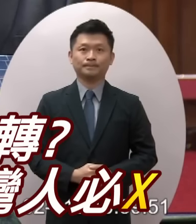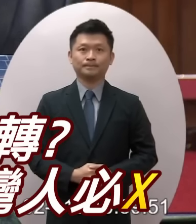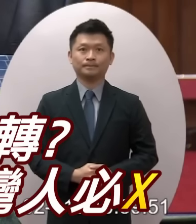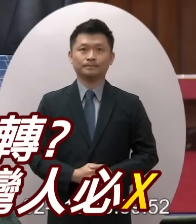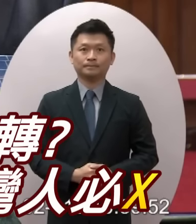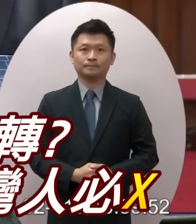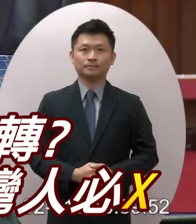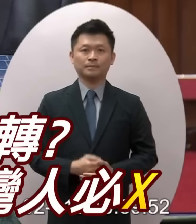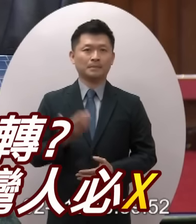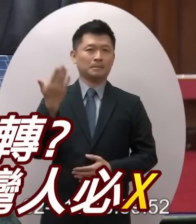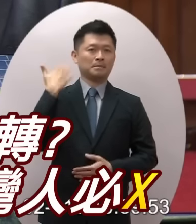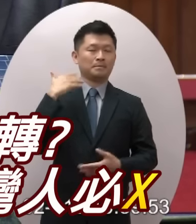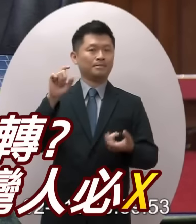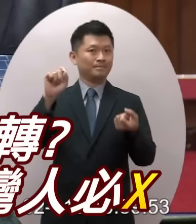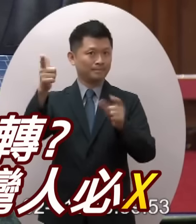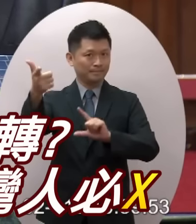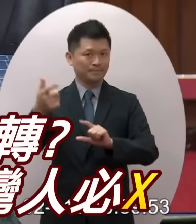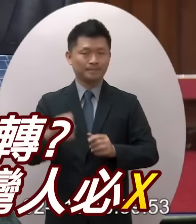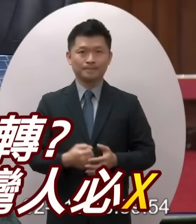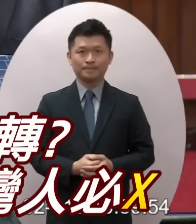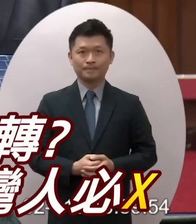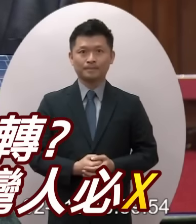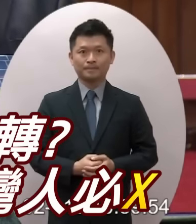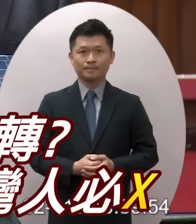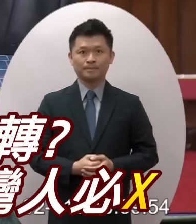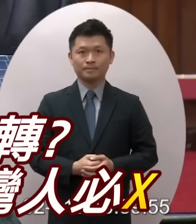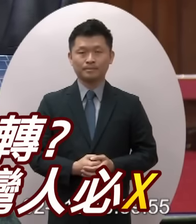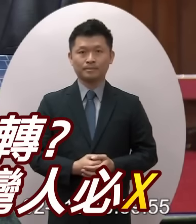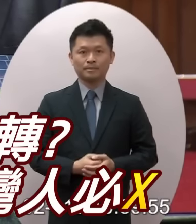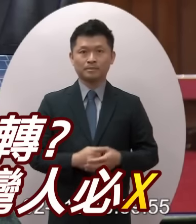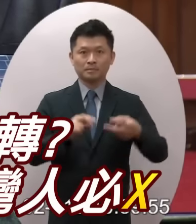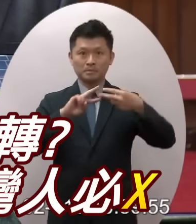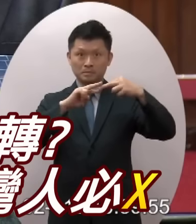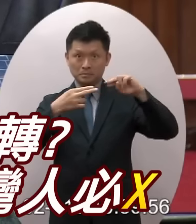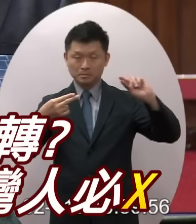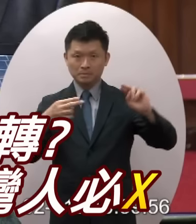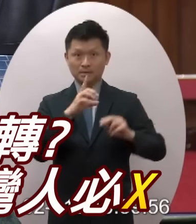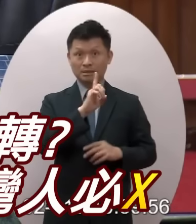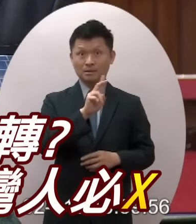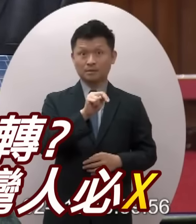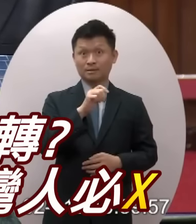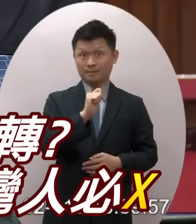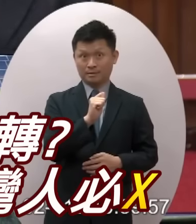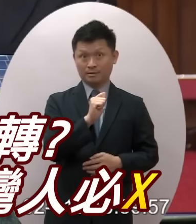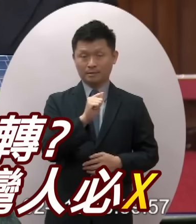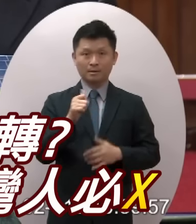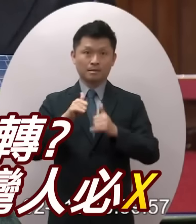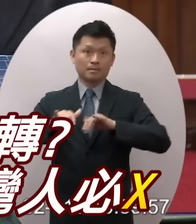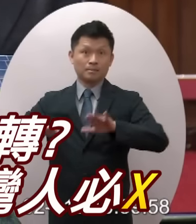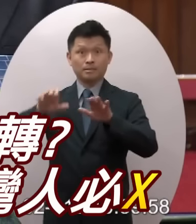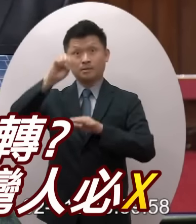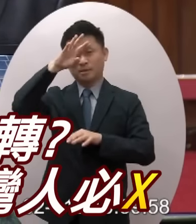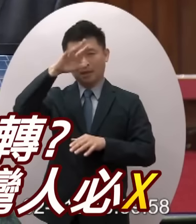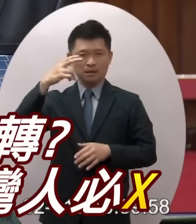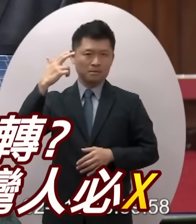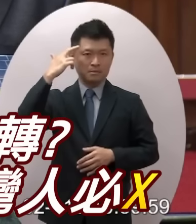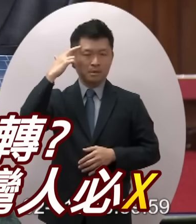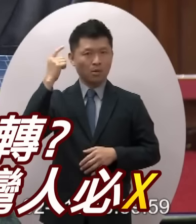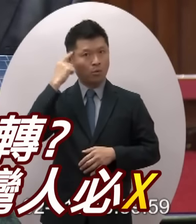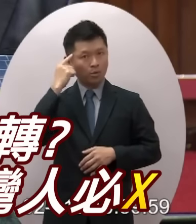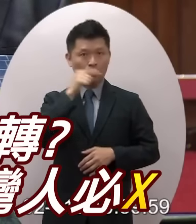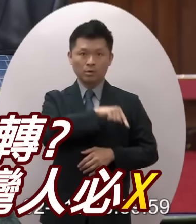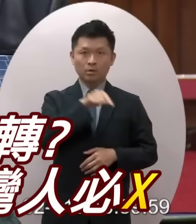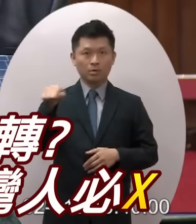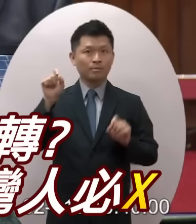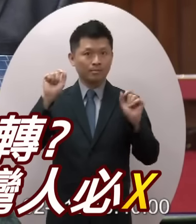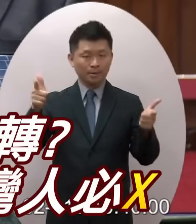哦，这无同款啊！这 DNA 甲民进党的迄个意识无同，这